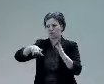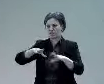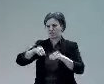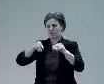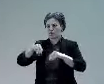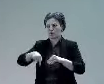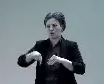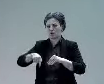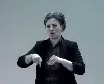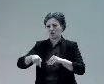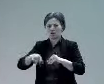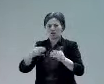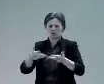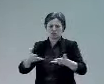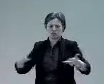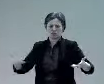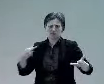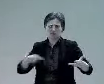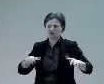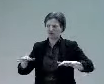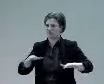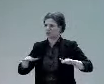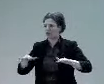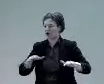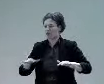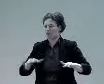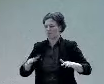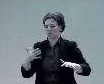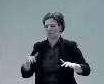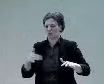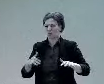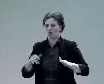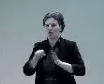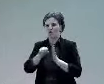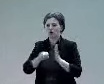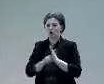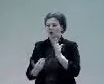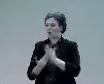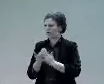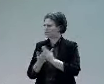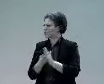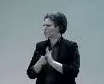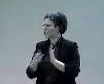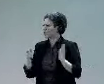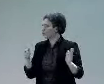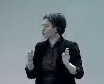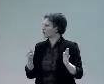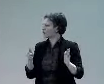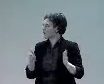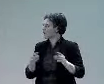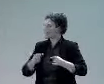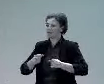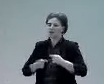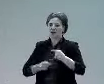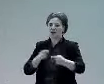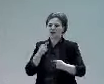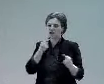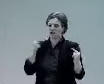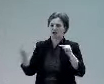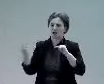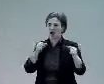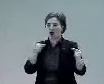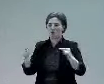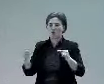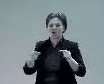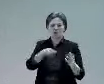tessuto sociale straordinariamente vivo e dinamico, una storia di innovazione importante e una consolidata tradizione di dialogo tra tutte le